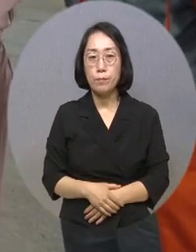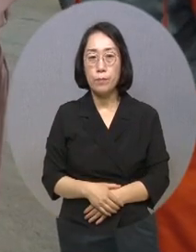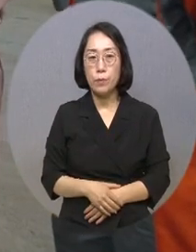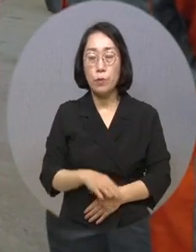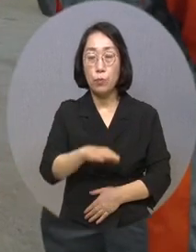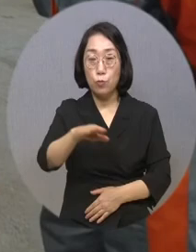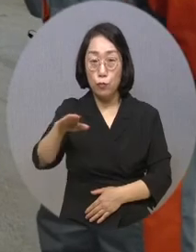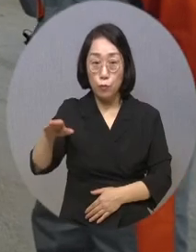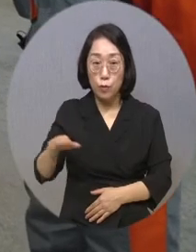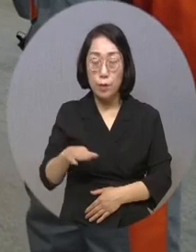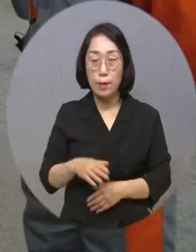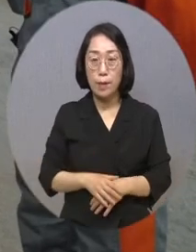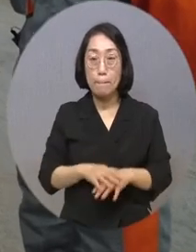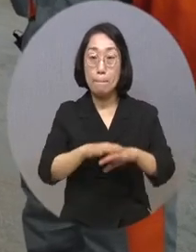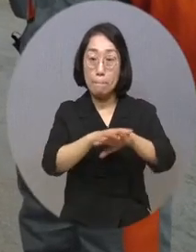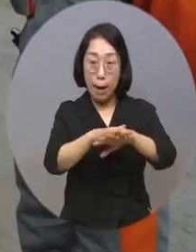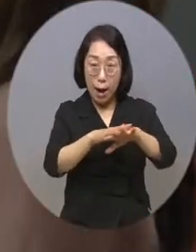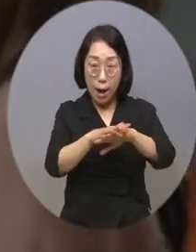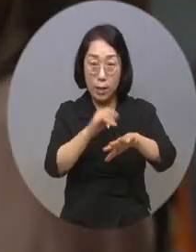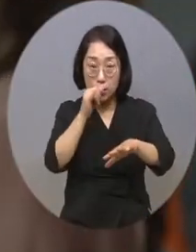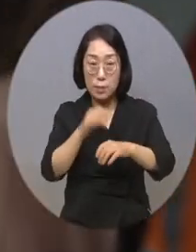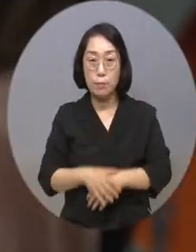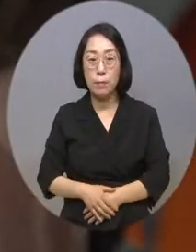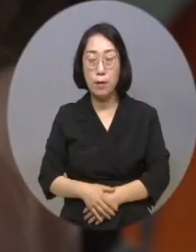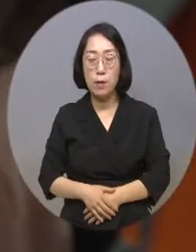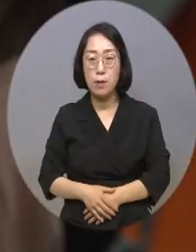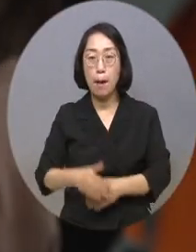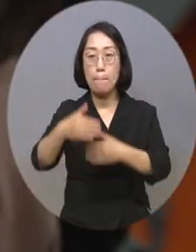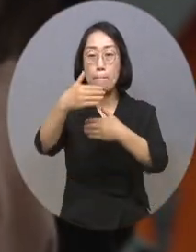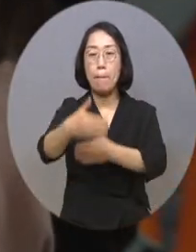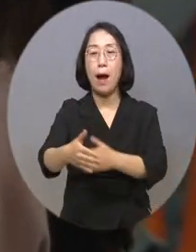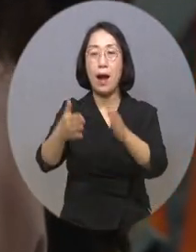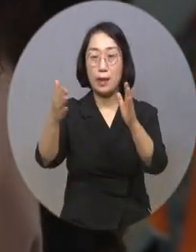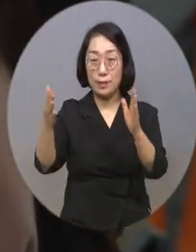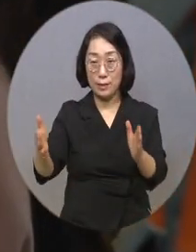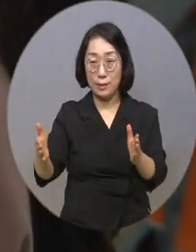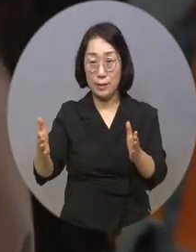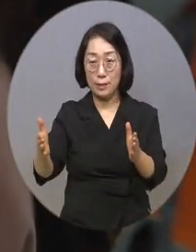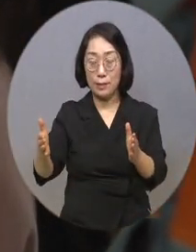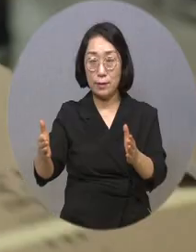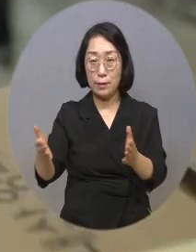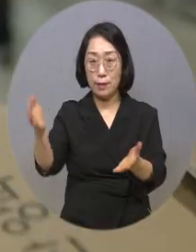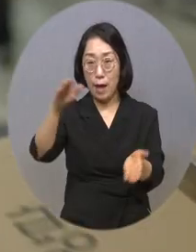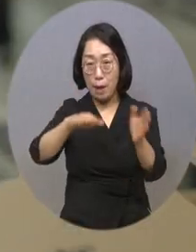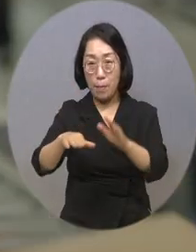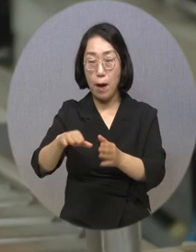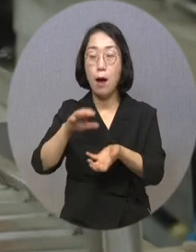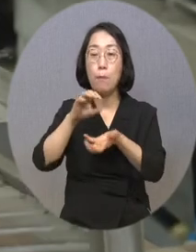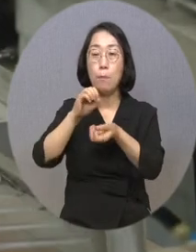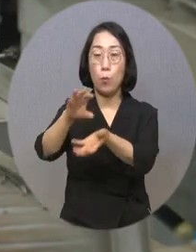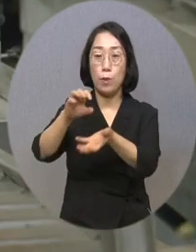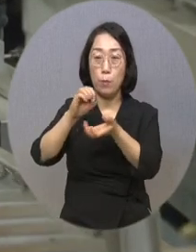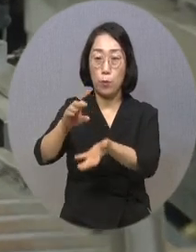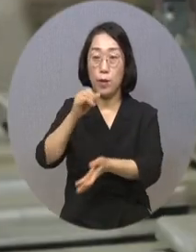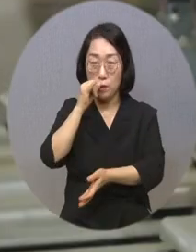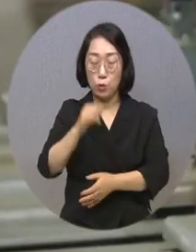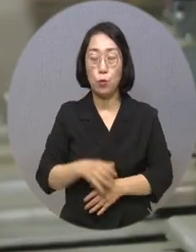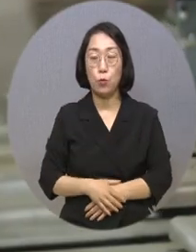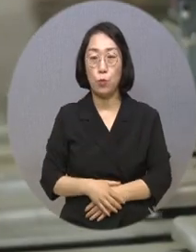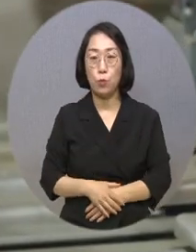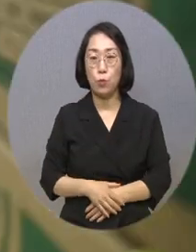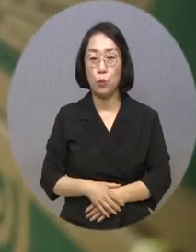저희는 유통이 망도 있지만 본사에서 다 박스로 출고하는 경우들이 많거든요. 박스로 출고하는 네. 경우 많다고 합니다.